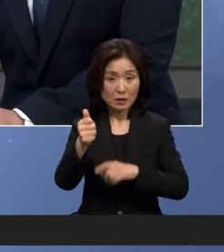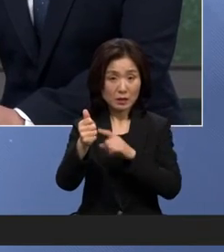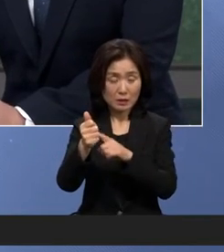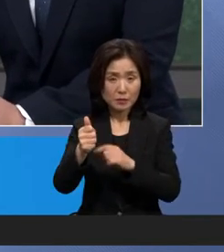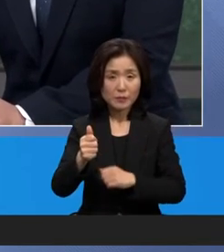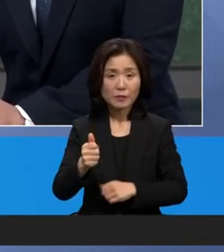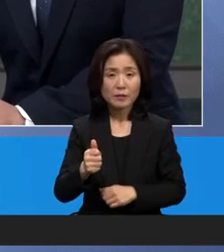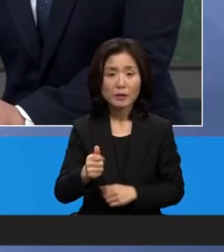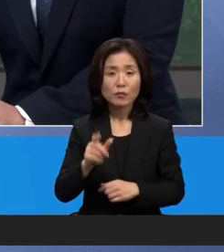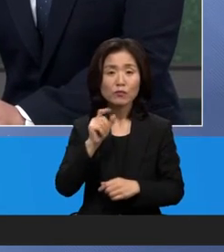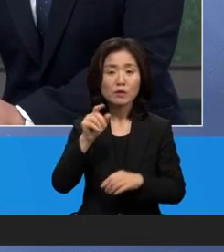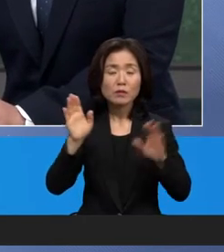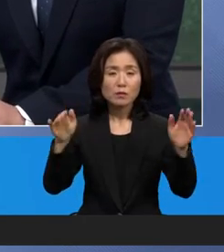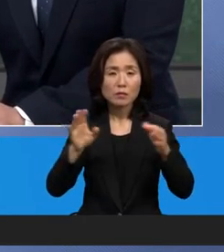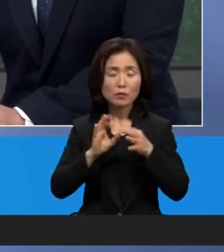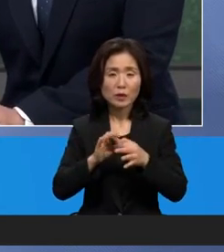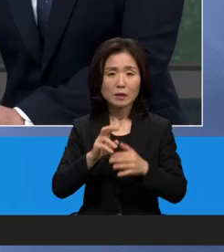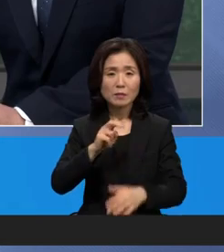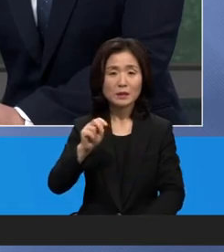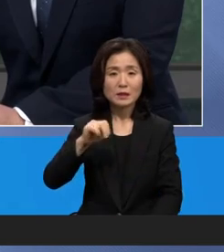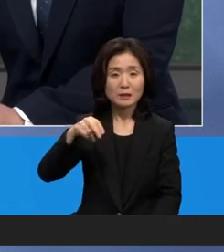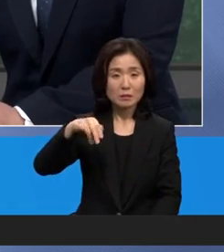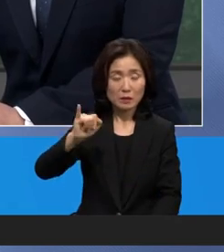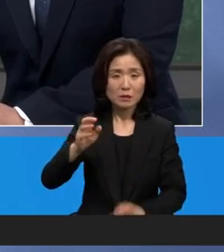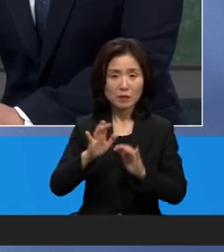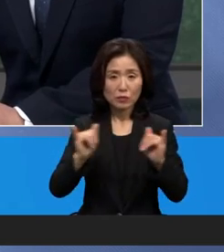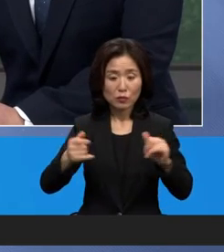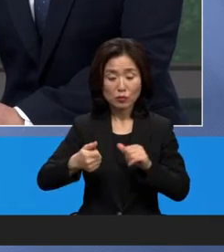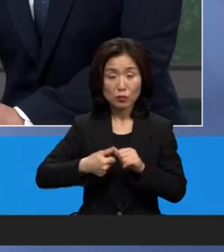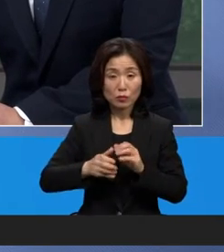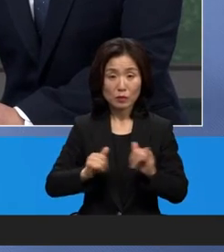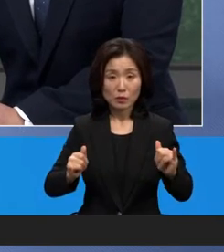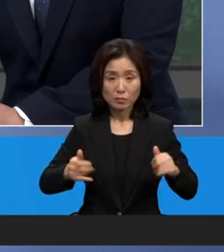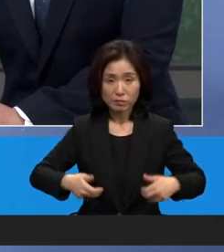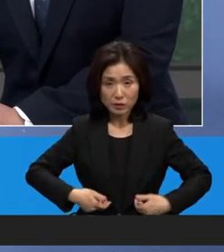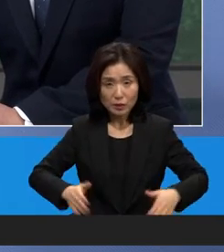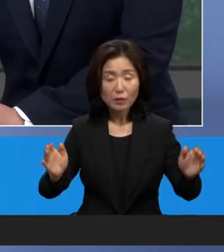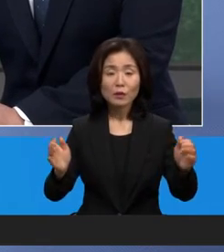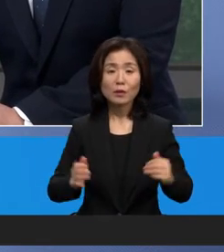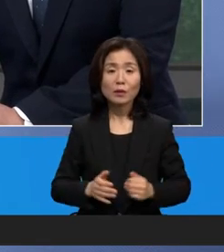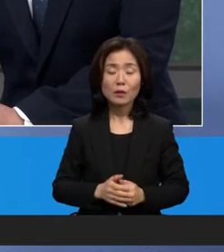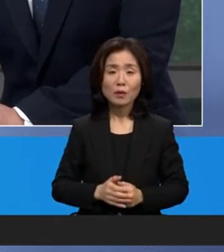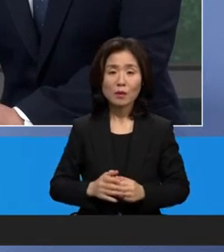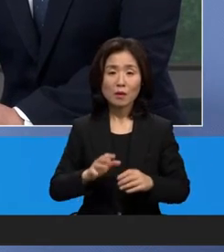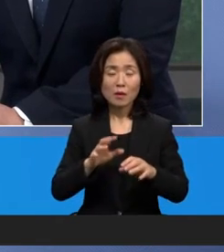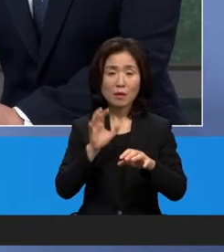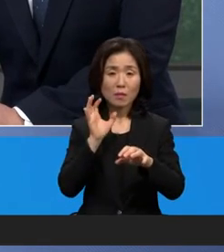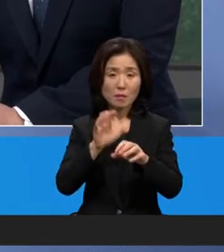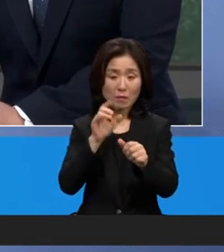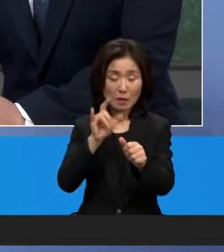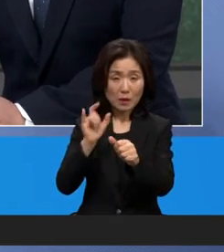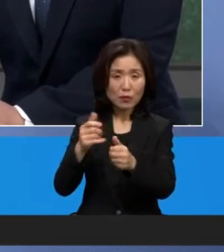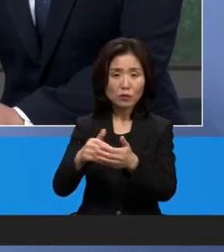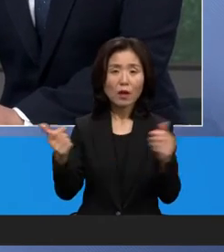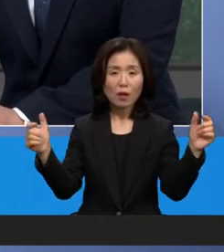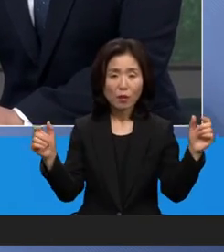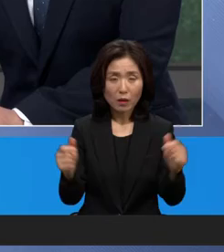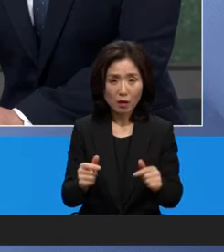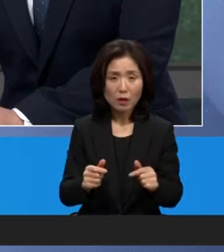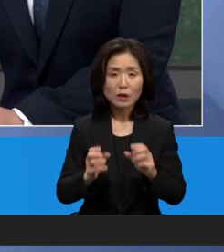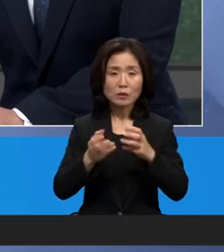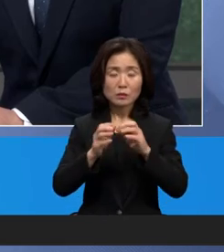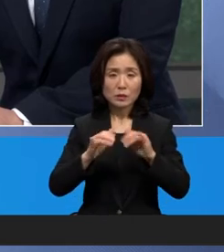트위터를 통해서 미 ccp 사람들은 조언자가 필요하지 않다 면서 확진 자 수가 줄어들고 있고 국민은